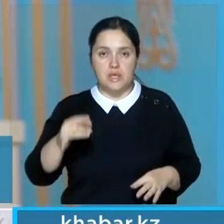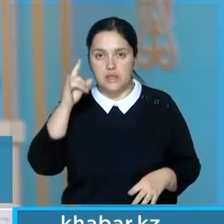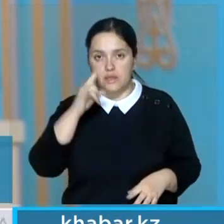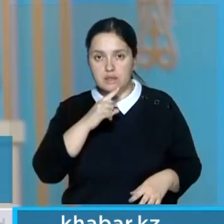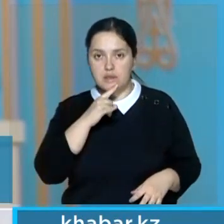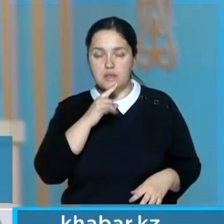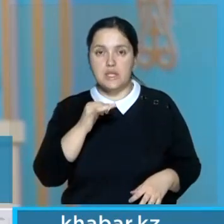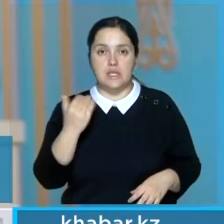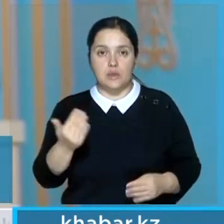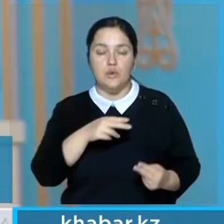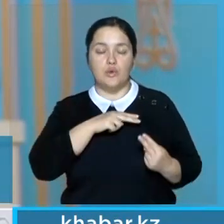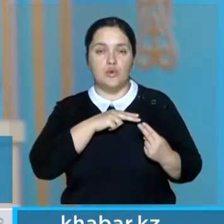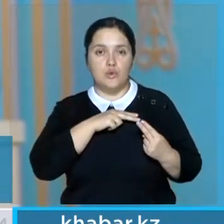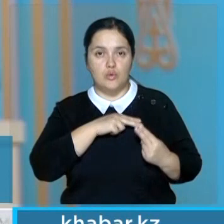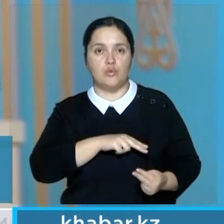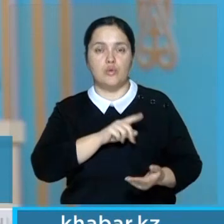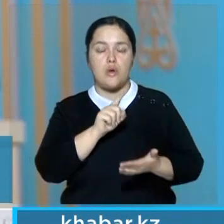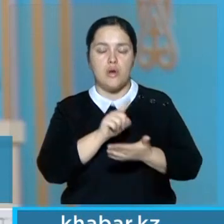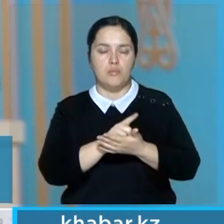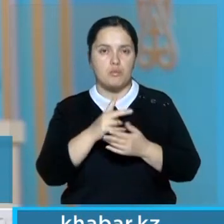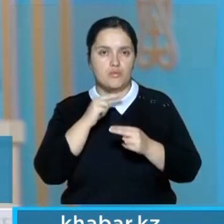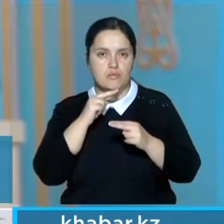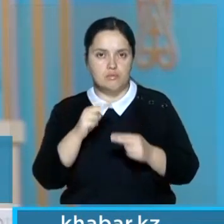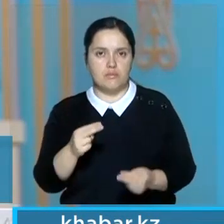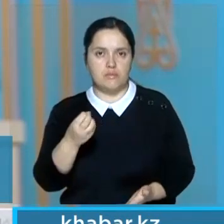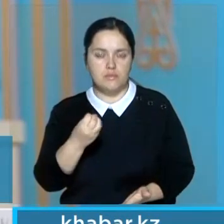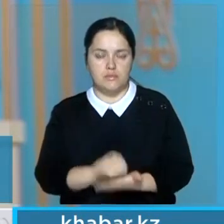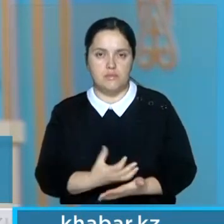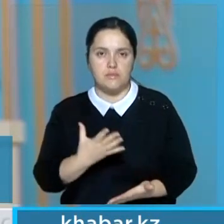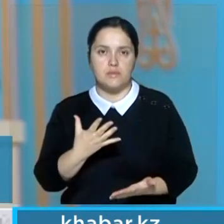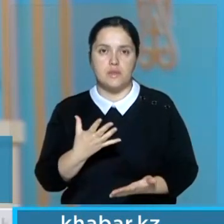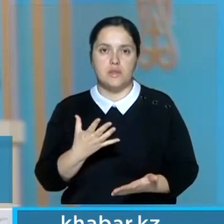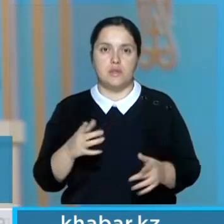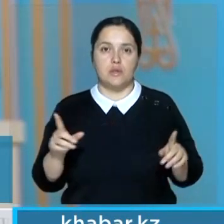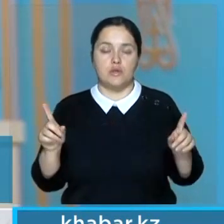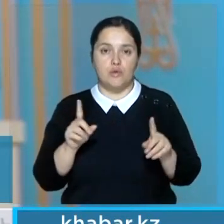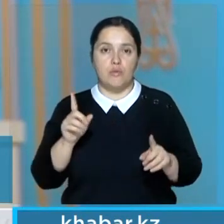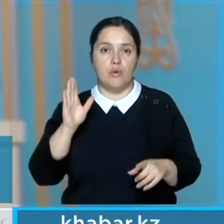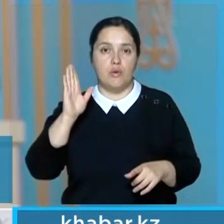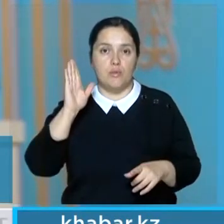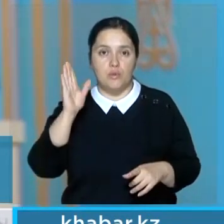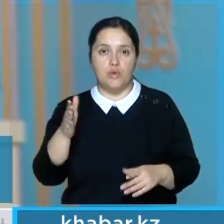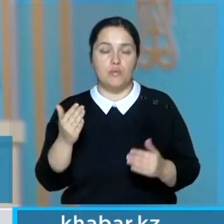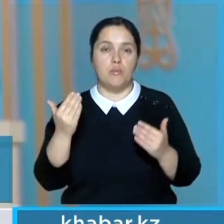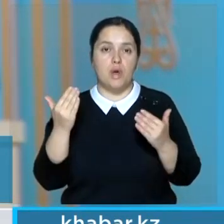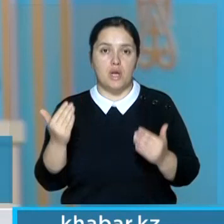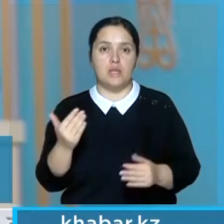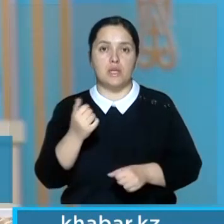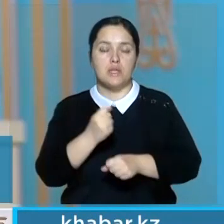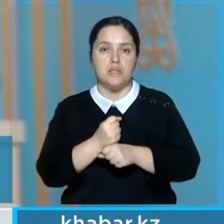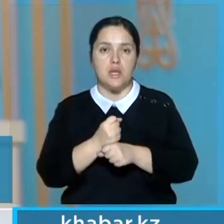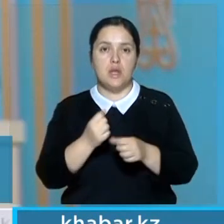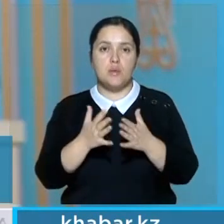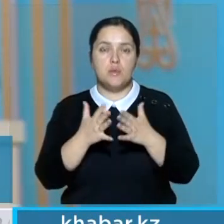И их труд и заслуги нужно оценивать по достоинству для того, чтобы в будущем они сделали